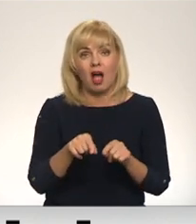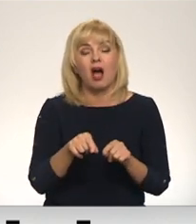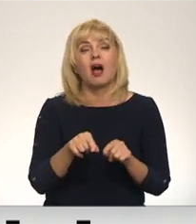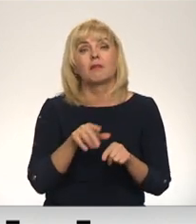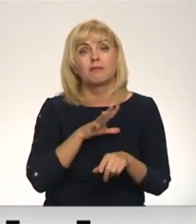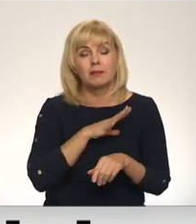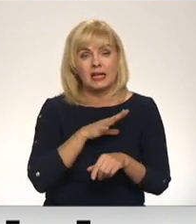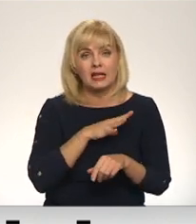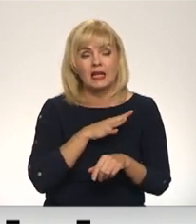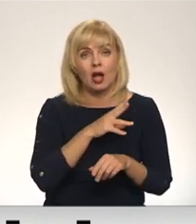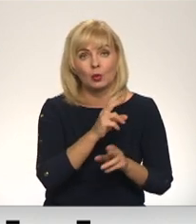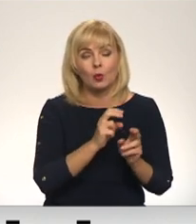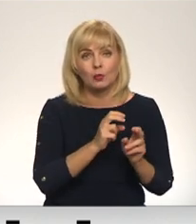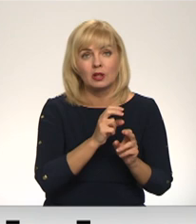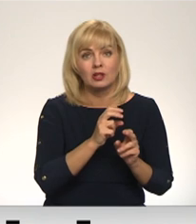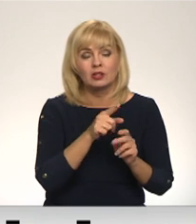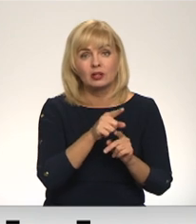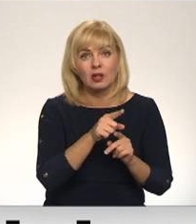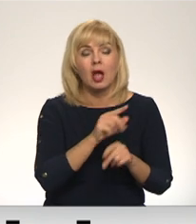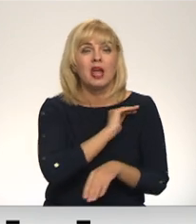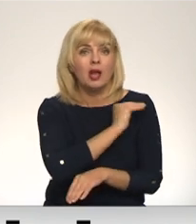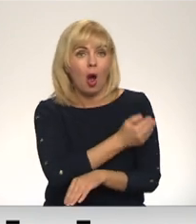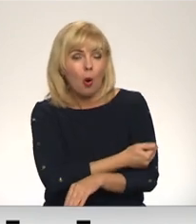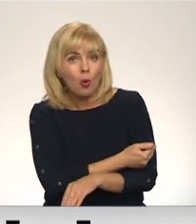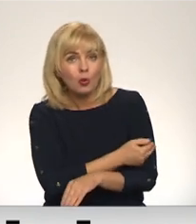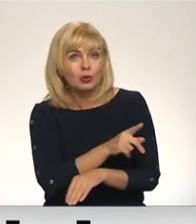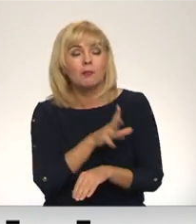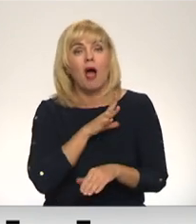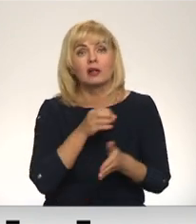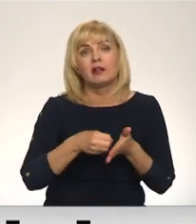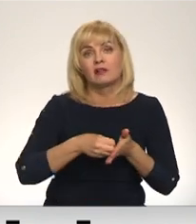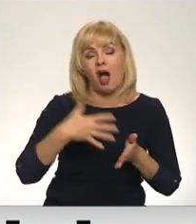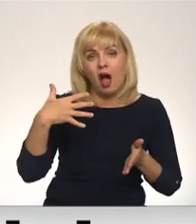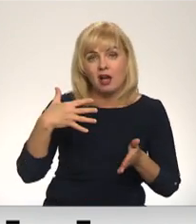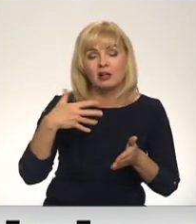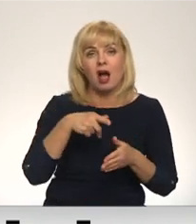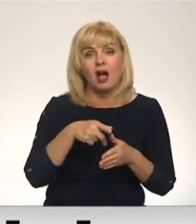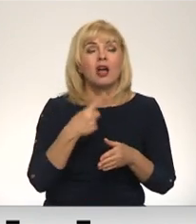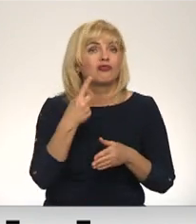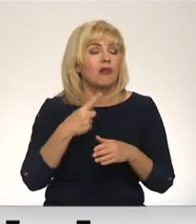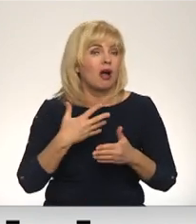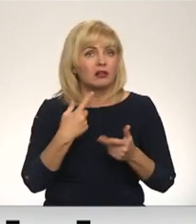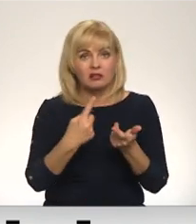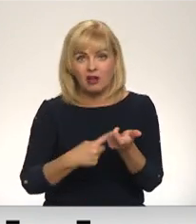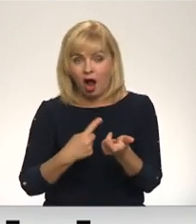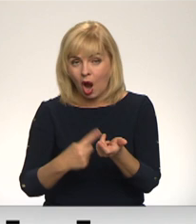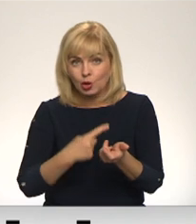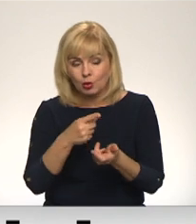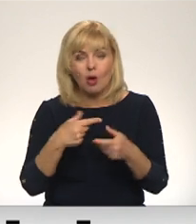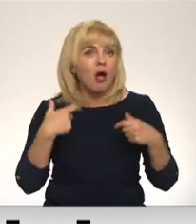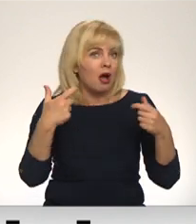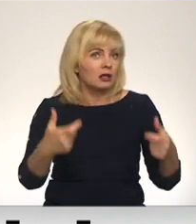līnija bija tātais, gan jaudīga, gan dārga, un ar šādiem apjomiem šādu